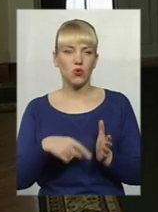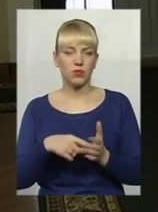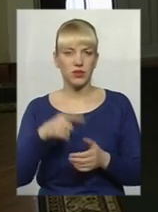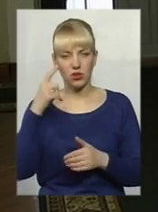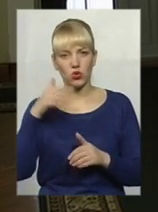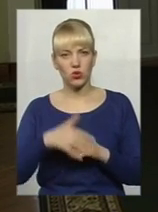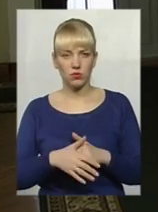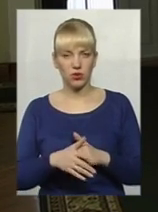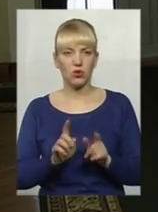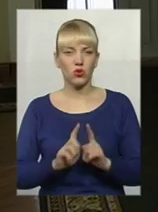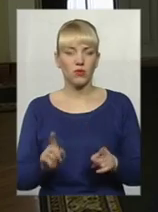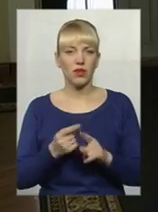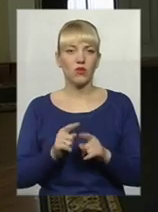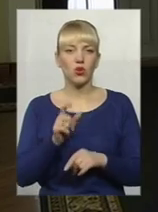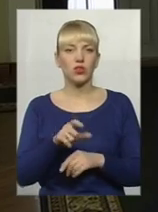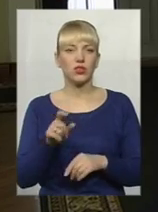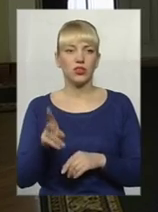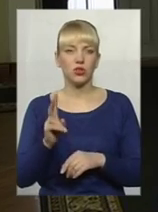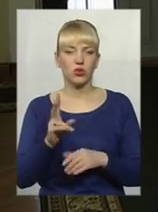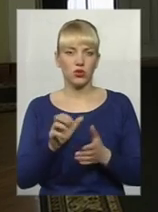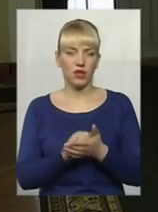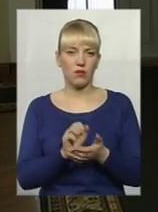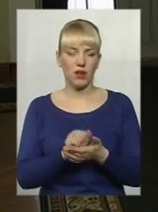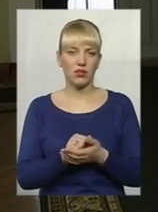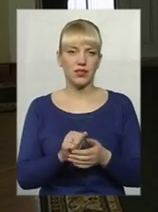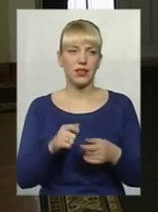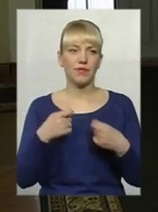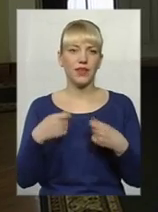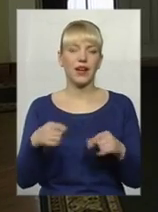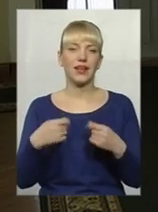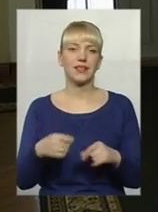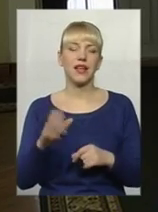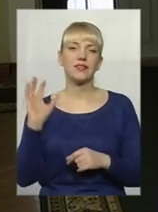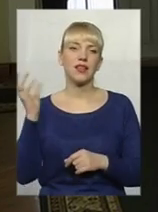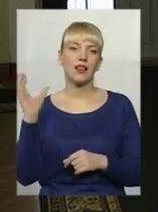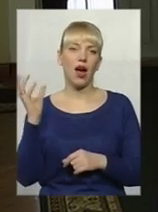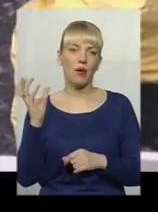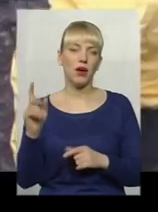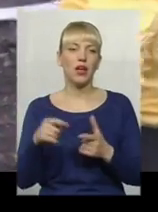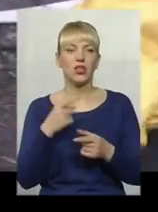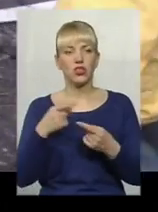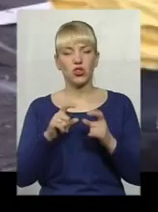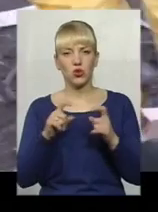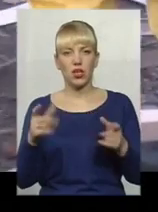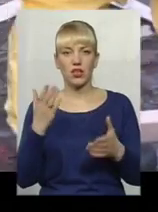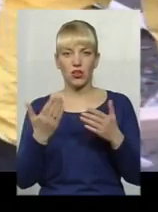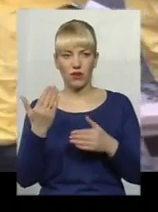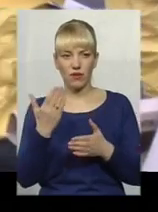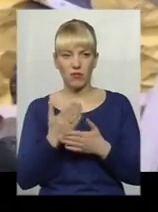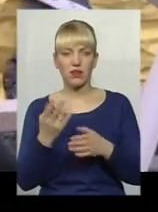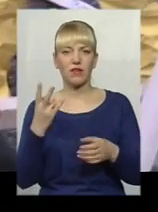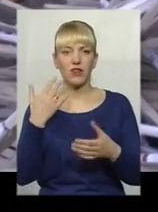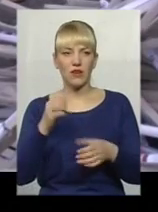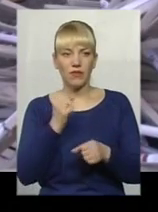розуміють, особливо ті, хто, будемо казати, займається реалізацією ламп чи інші установи. Якщо ж ви маєте